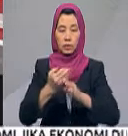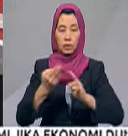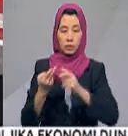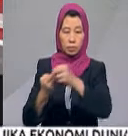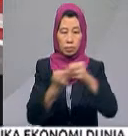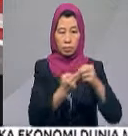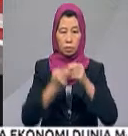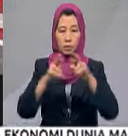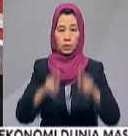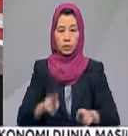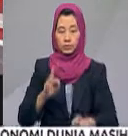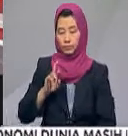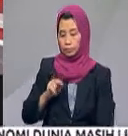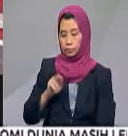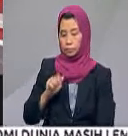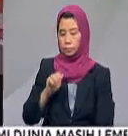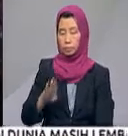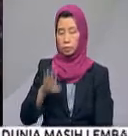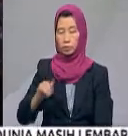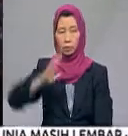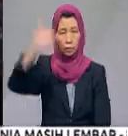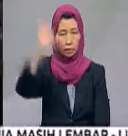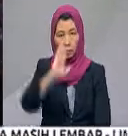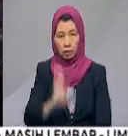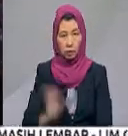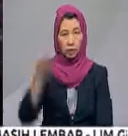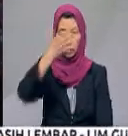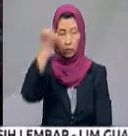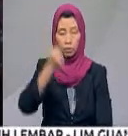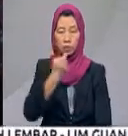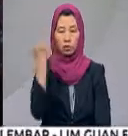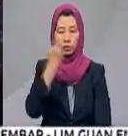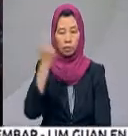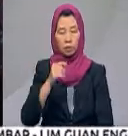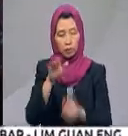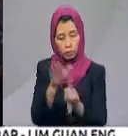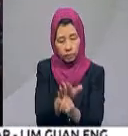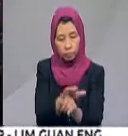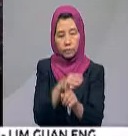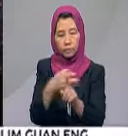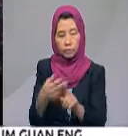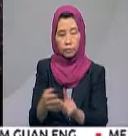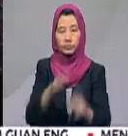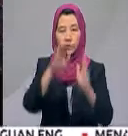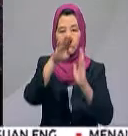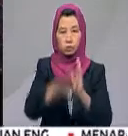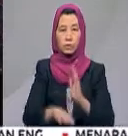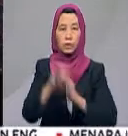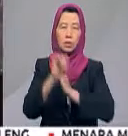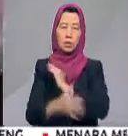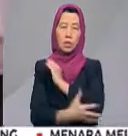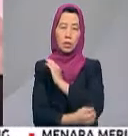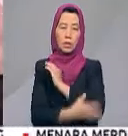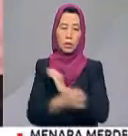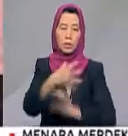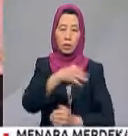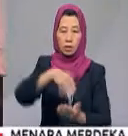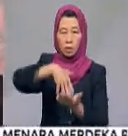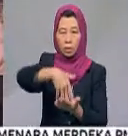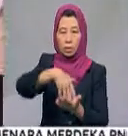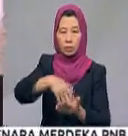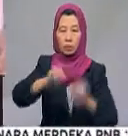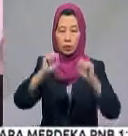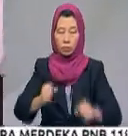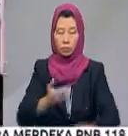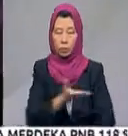rakyat. Rasulullah juga tidak pernah melupakan dan sentiasa menyantuni golongan yang kurang berkemampuan dan lemah bagi